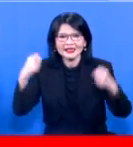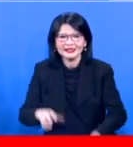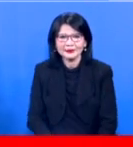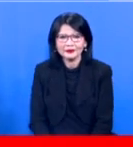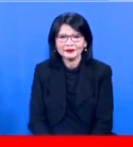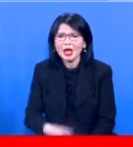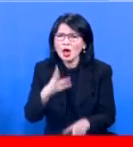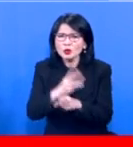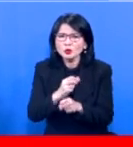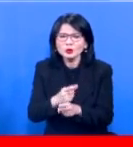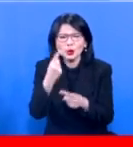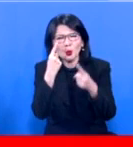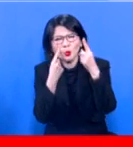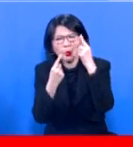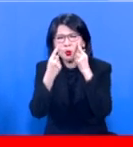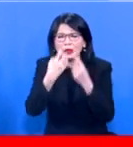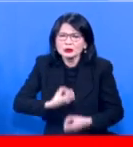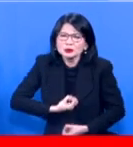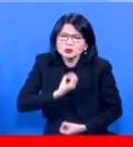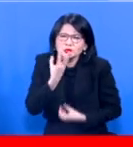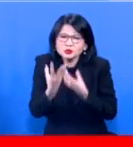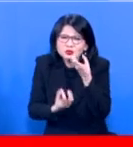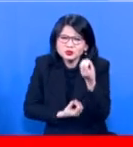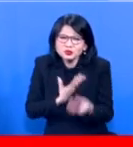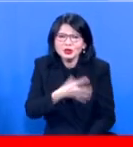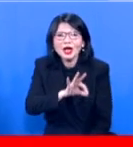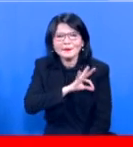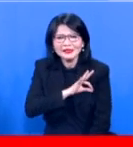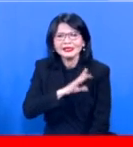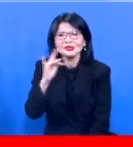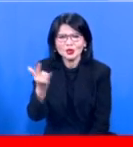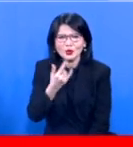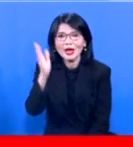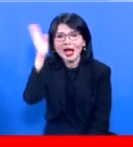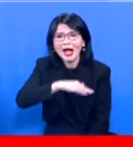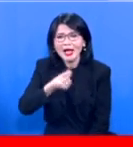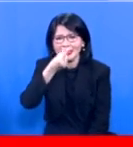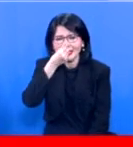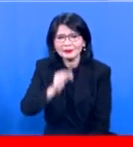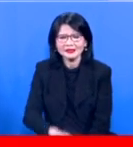tak kuasa menahan tangis saat mencurahkan isi hatinya kepada Presiden Joko Widodo Kamis pagi.